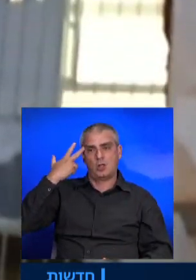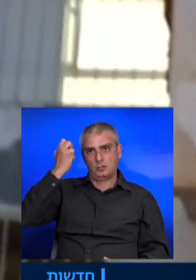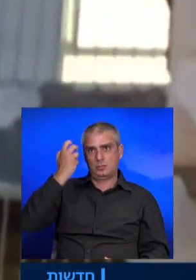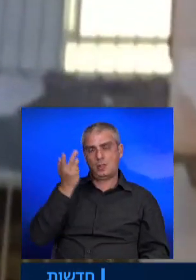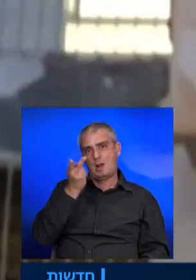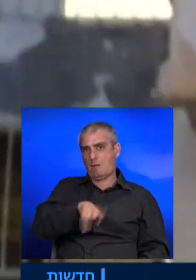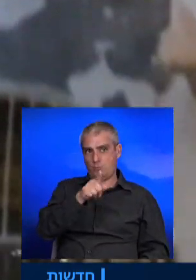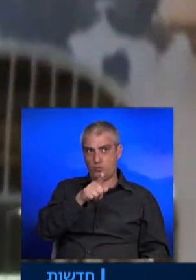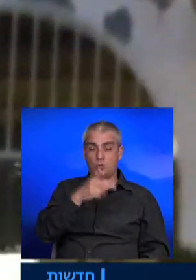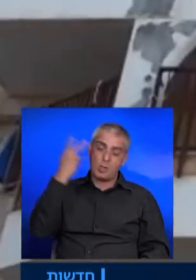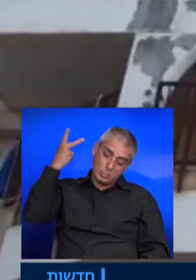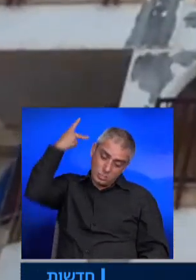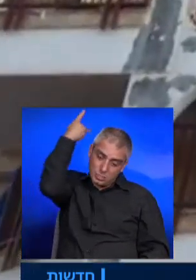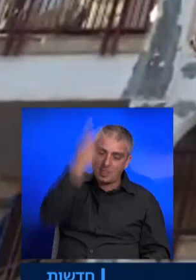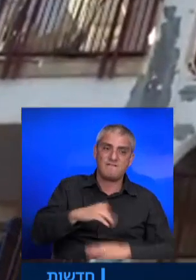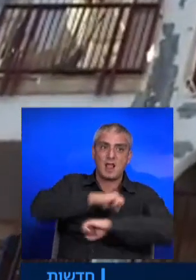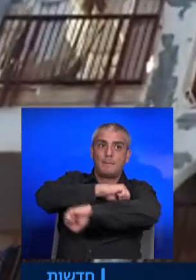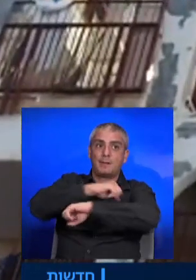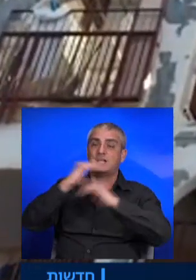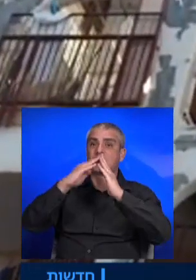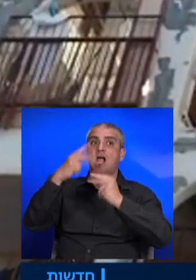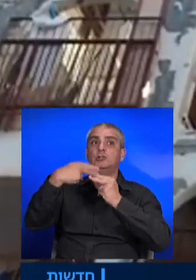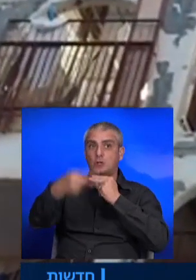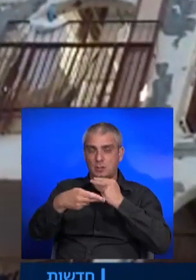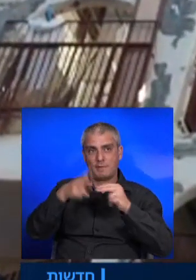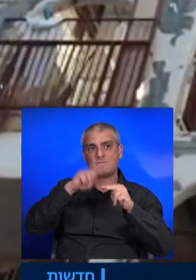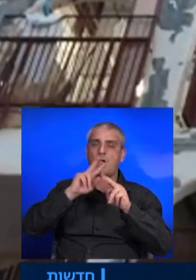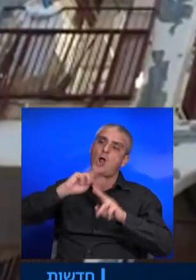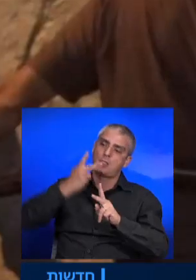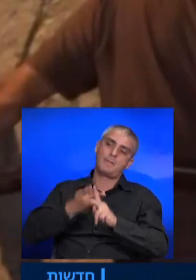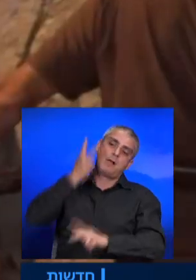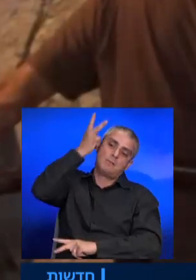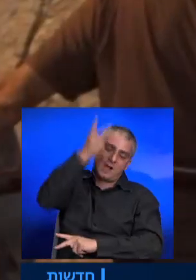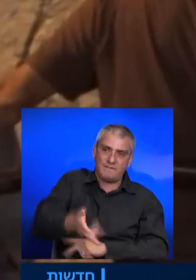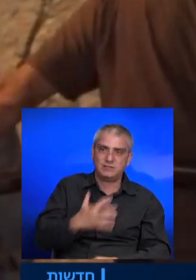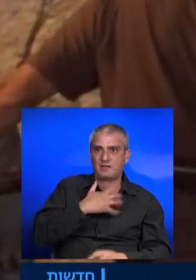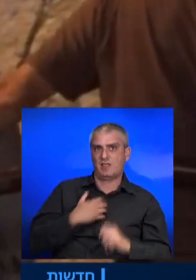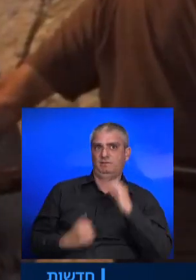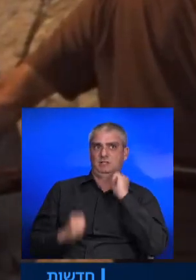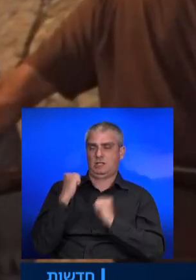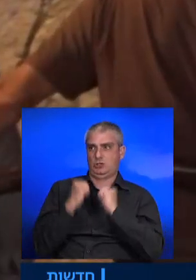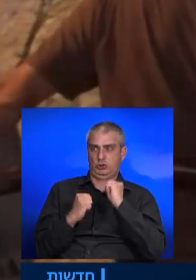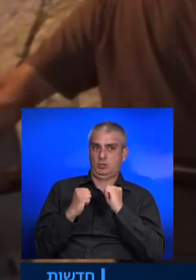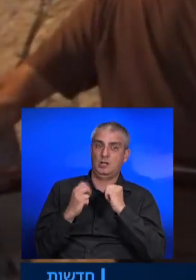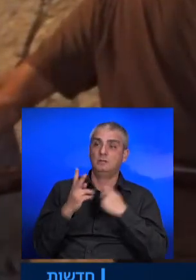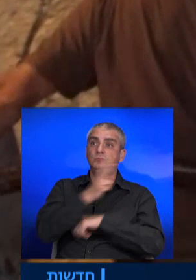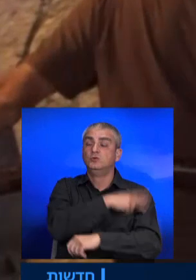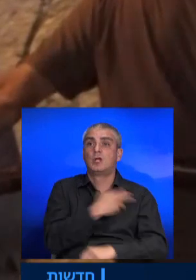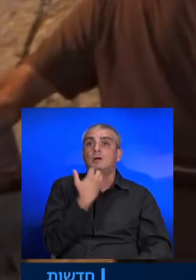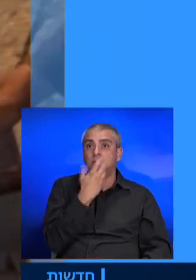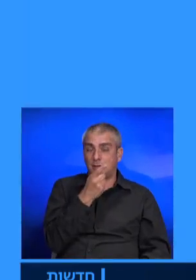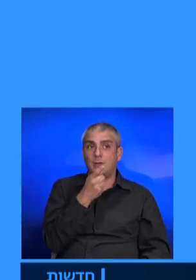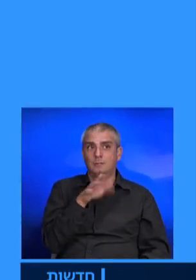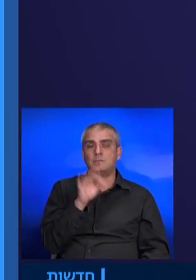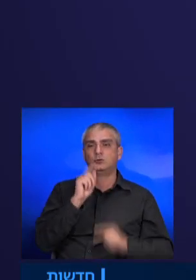לתוך מרפסת של דירת השכנים ואז קפץ שוב ונפצע קשה. במשטרה מספרים שנמצאו סימני